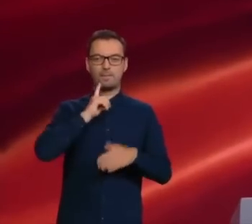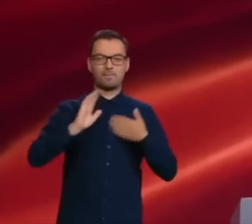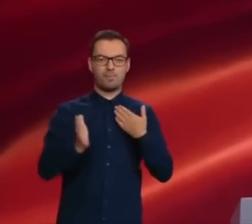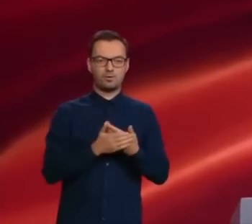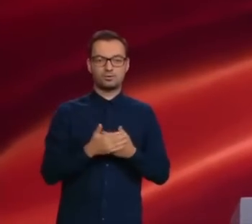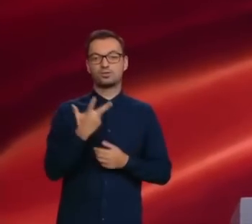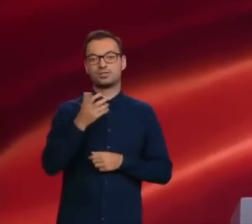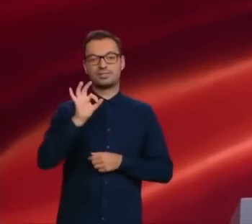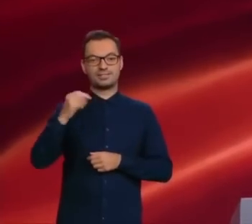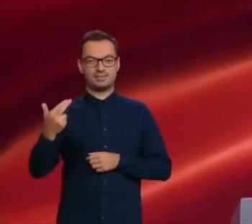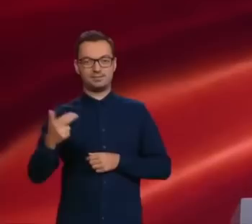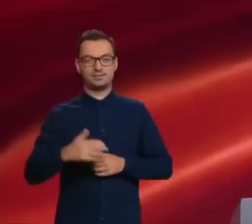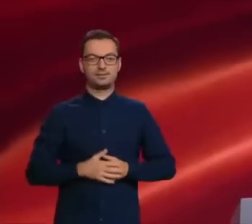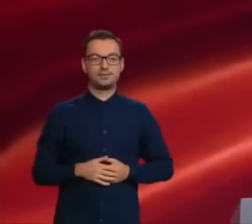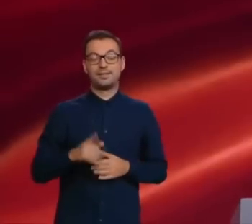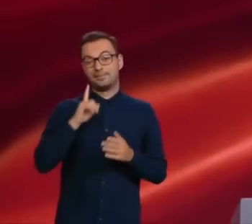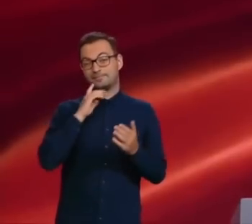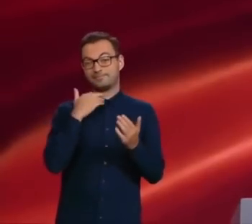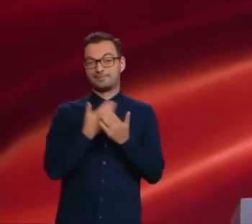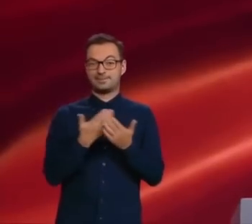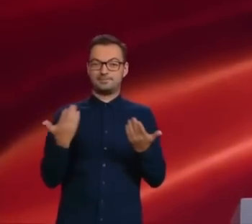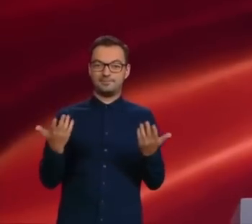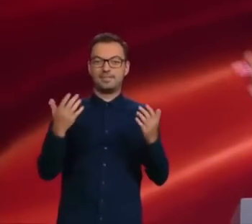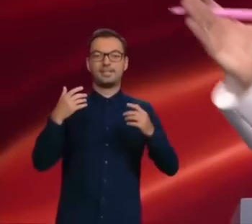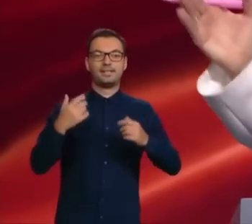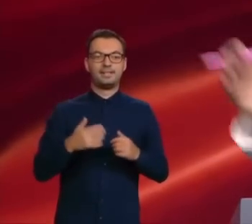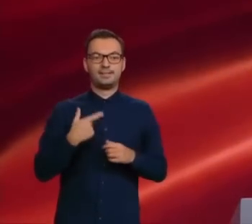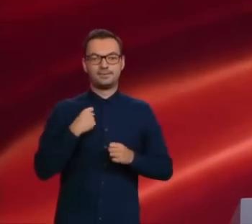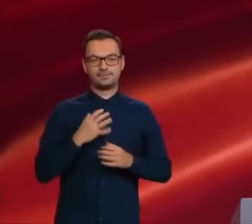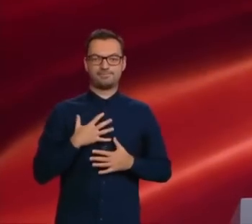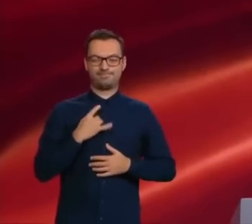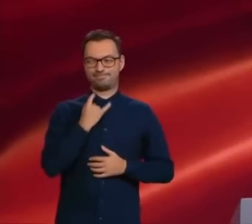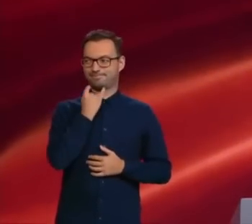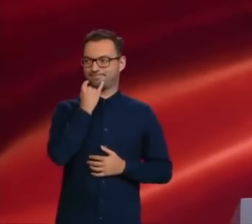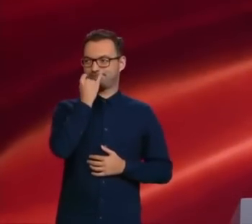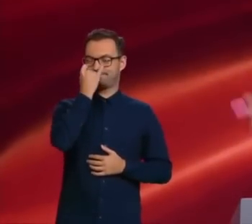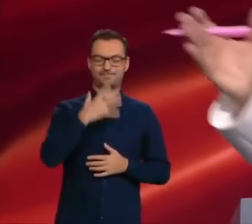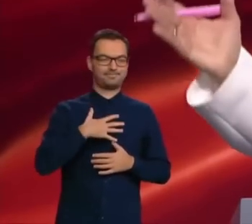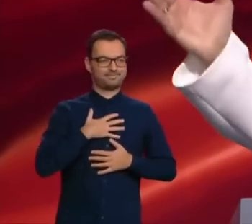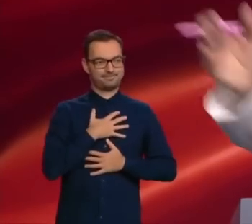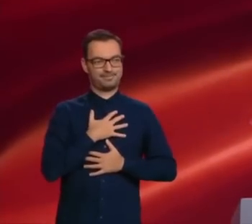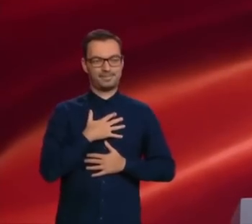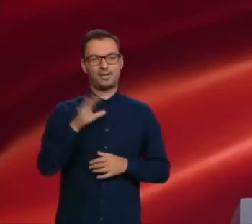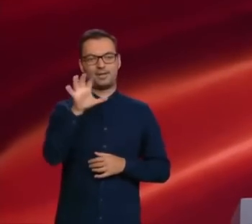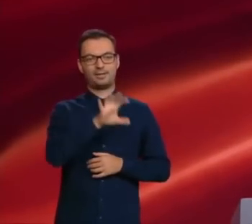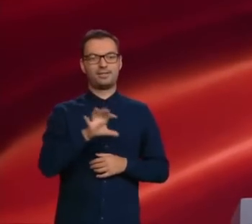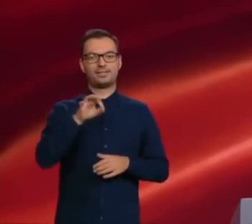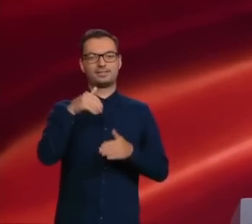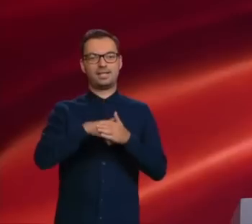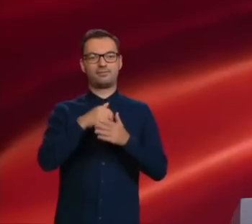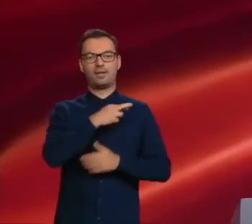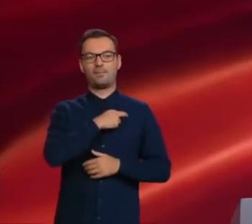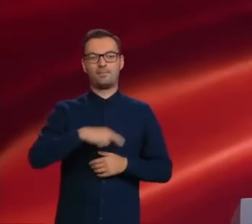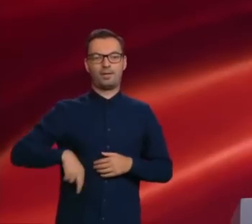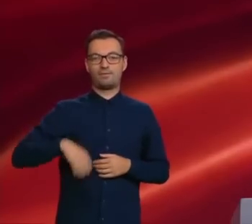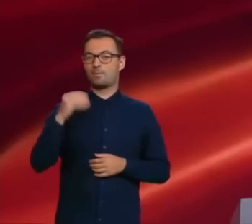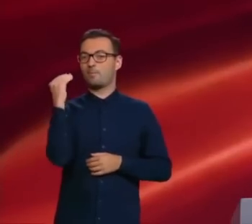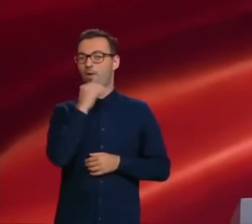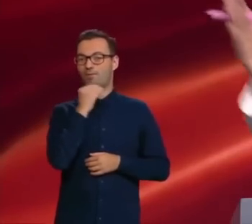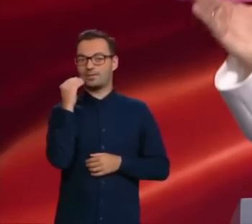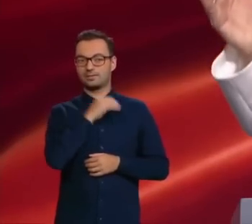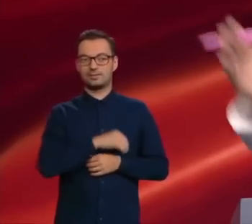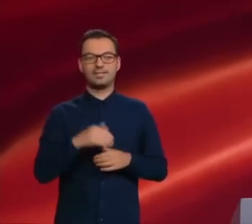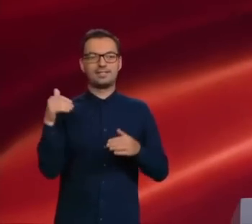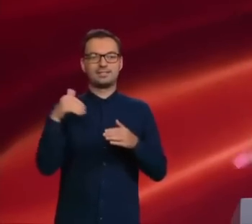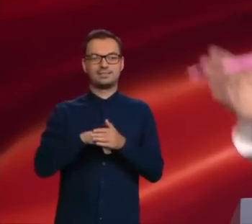i 3 synów. I powiem szczerze, że trochę z zażenowaniem patrzę na to, jak zachowuje się dzisiaj premier Mateusz Morawiecki,